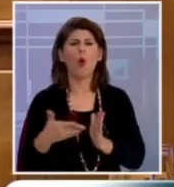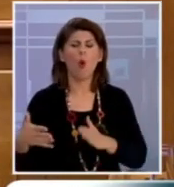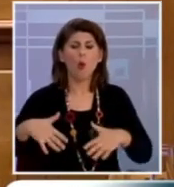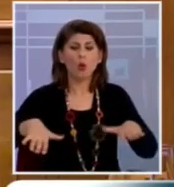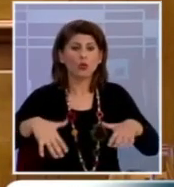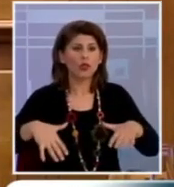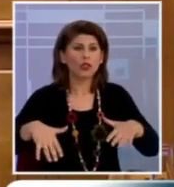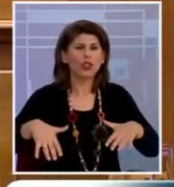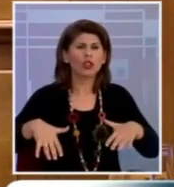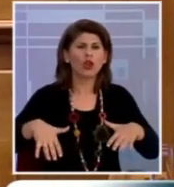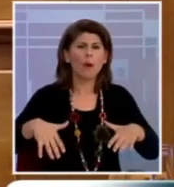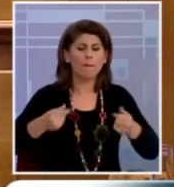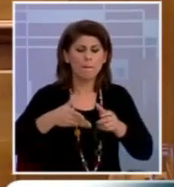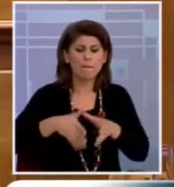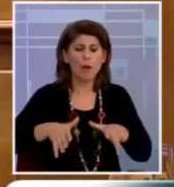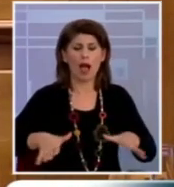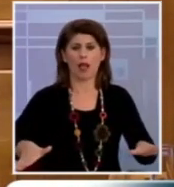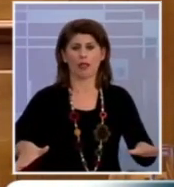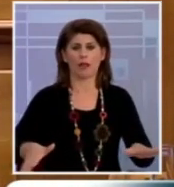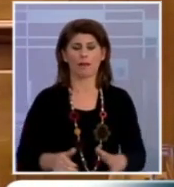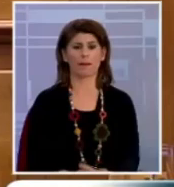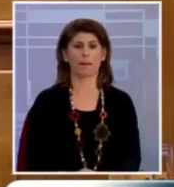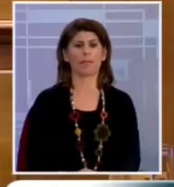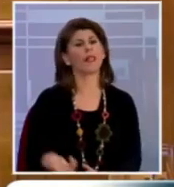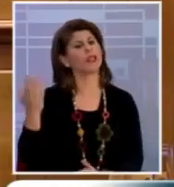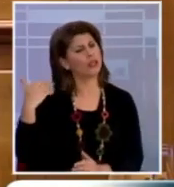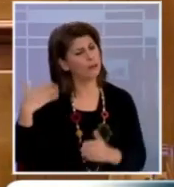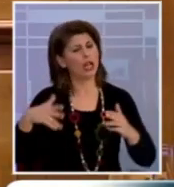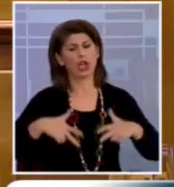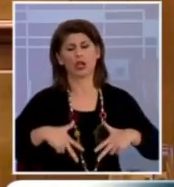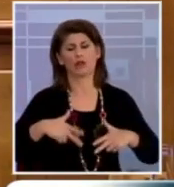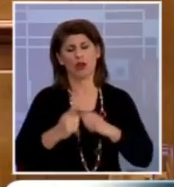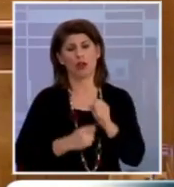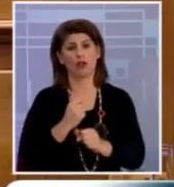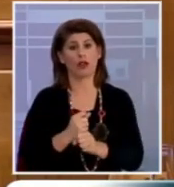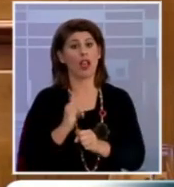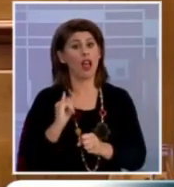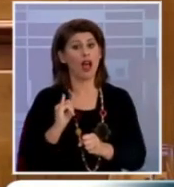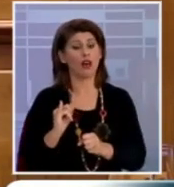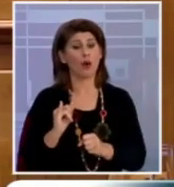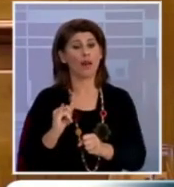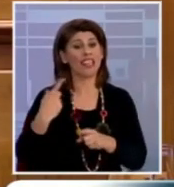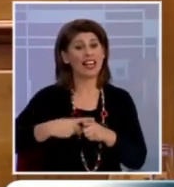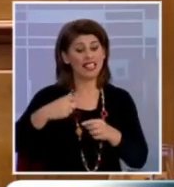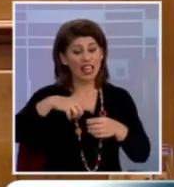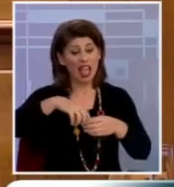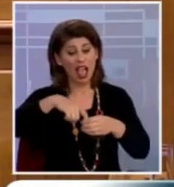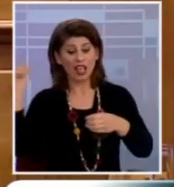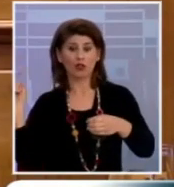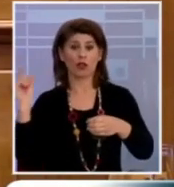τρομολαγνική προπαγάνδα των προηγουμένων ετών. Μέχρι και το Brexit ακούστηκε εδώ ξανά